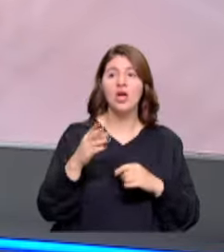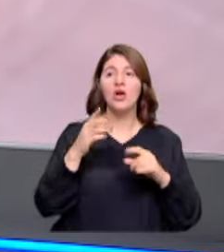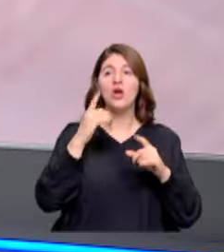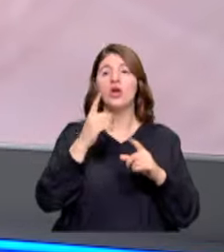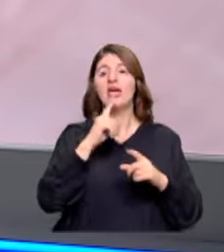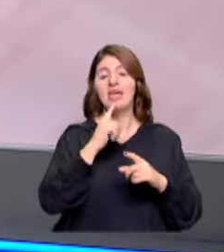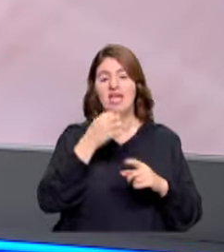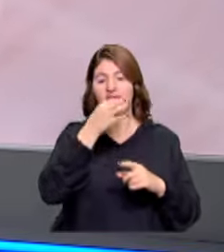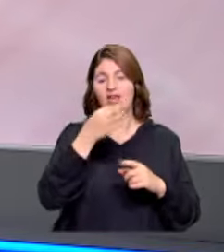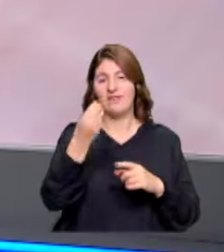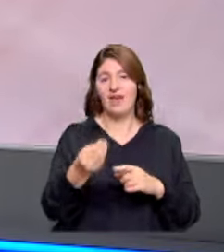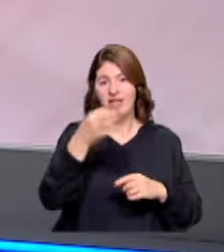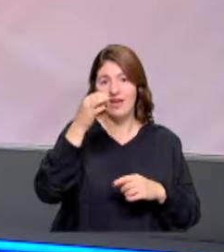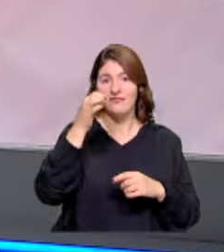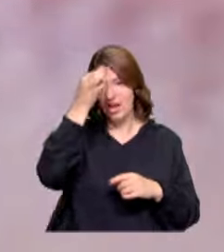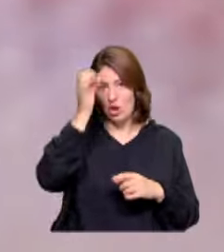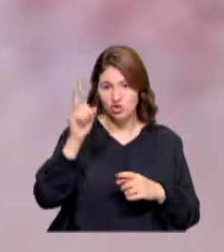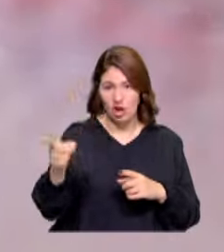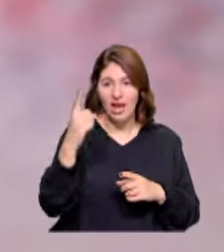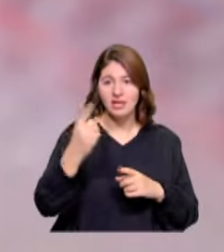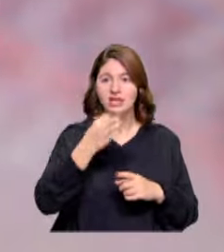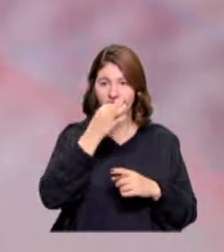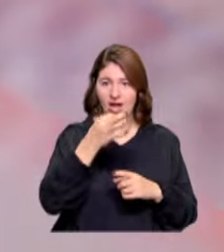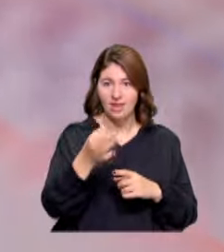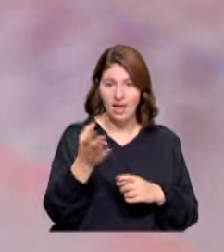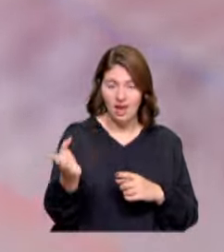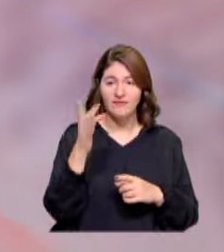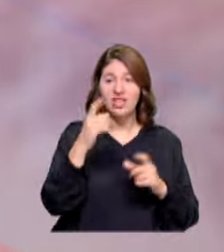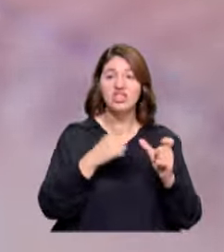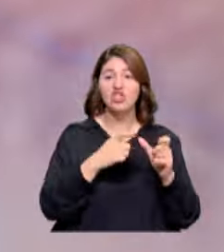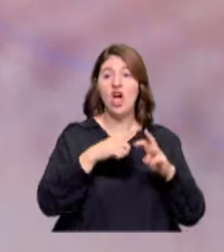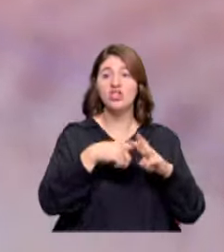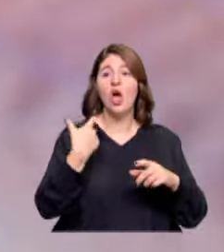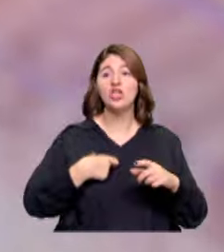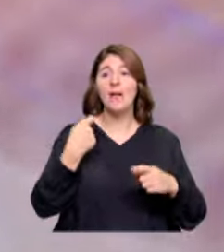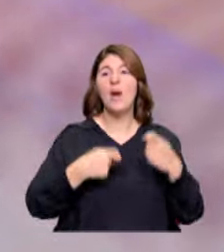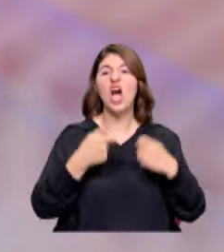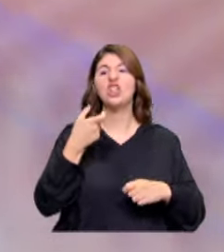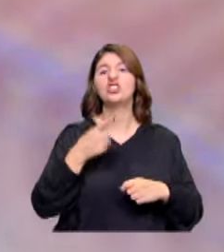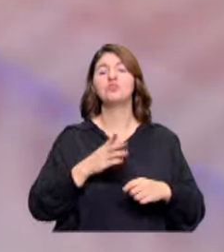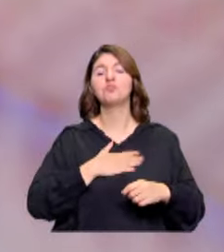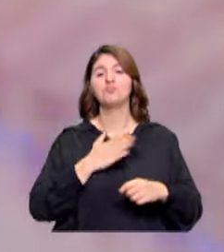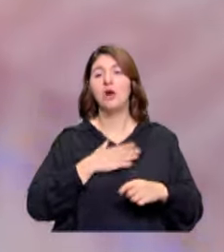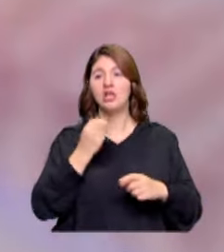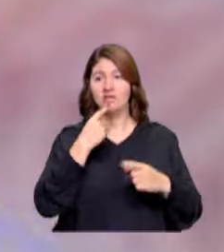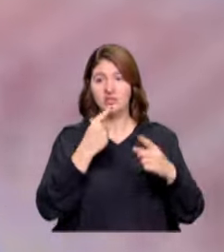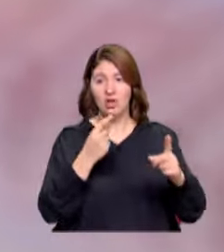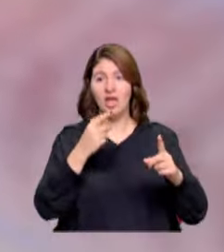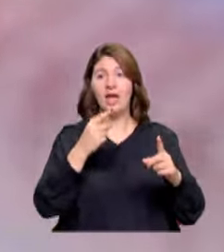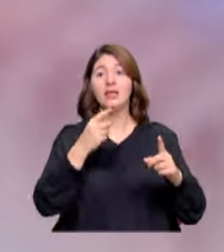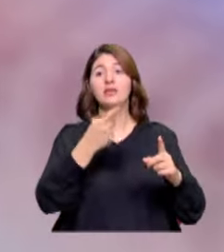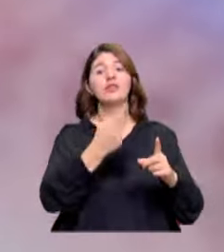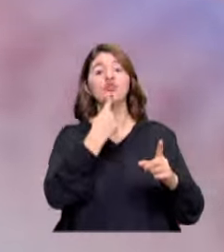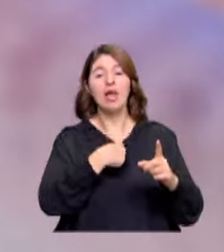olarak ifade verdi Fatih Terim, ilk kez ifade verdi ve Seçil Erzan'ı özel bankacım olarak belirleyen üst yönetimdir